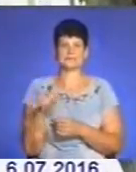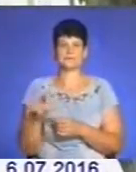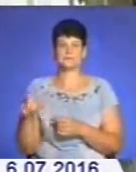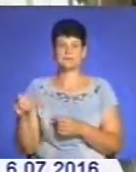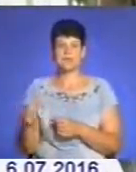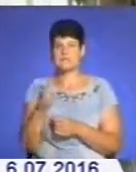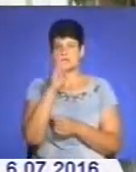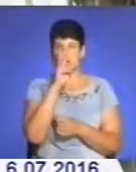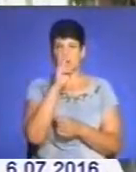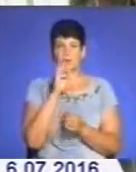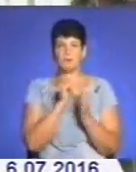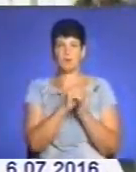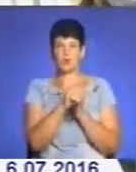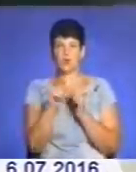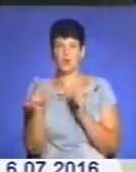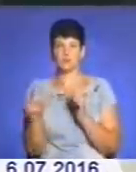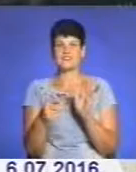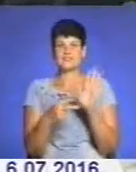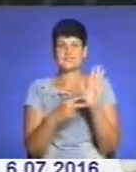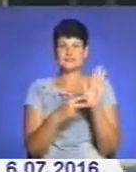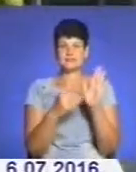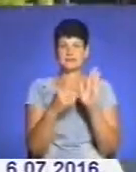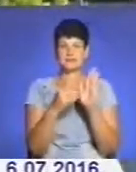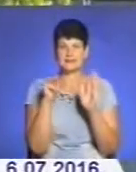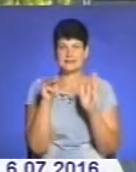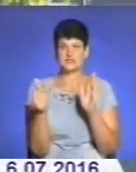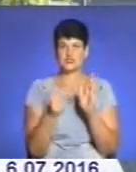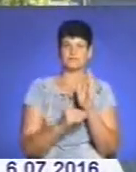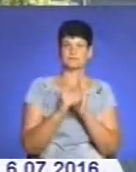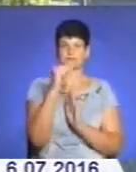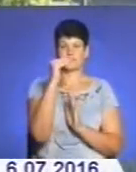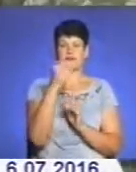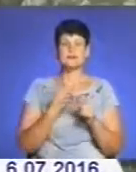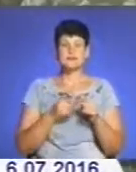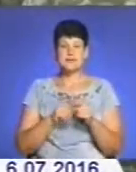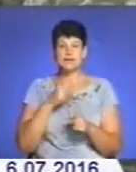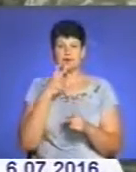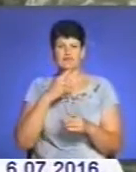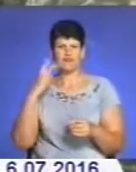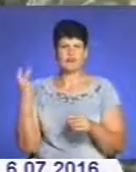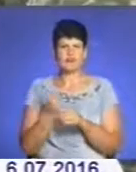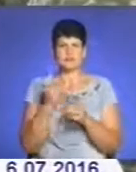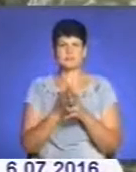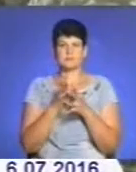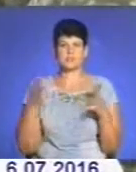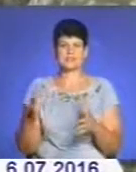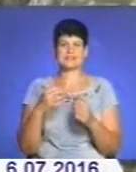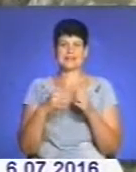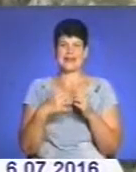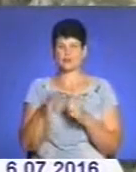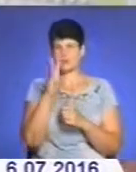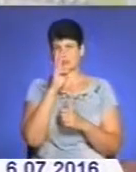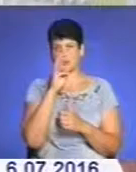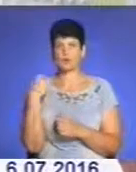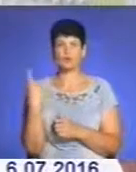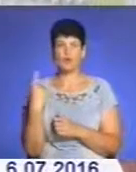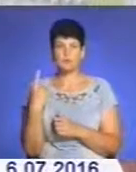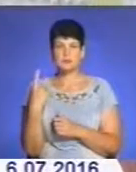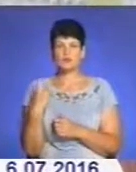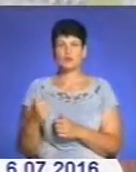Заробітна плата по кожній з них – від 7 тисяч гривень. Цей показник майже вдвічі перевищує середню заробітну плату по області.